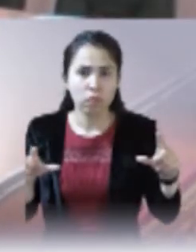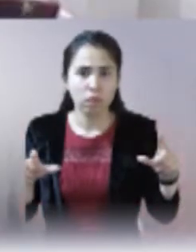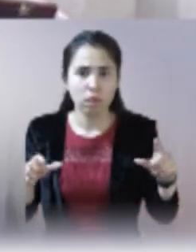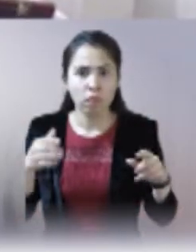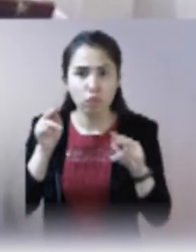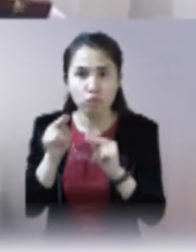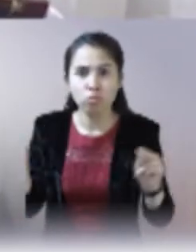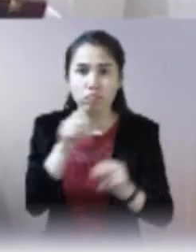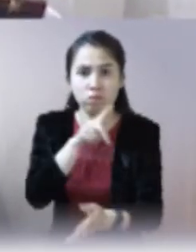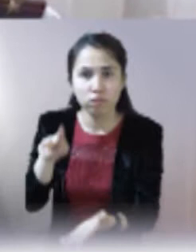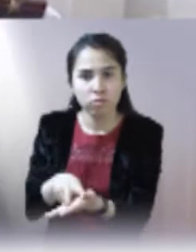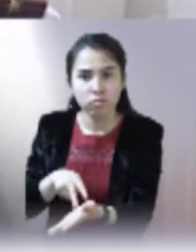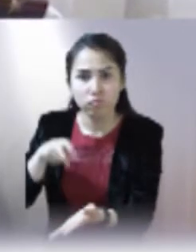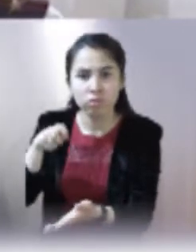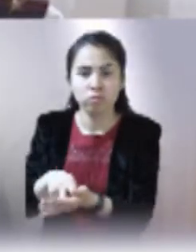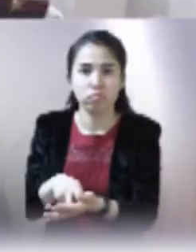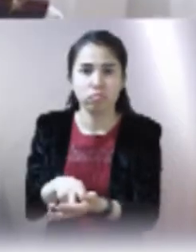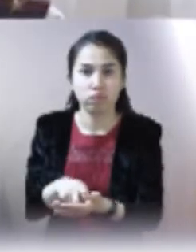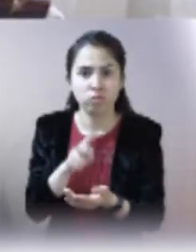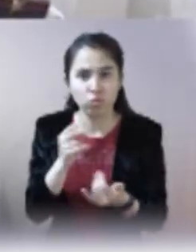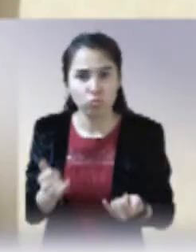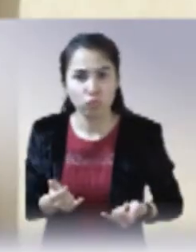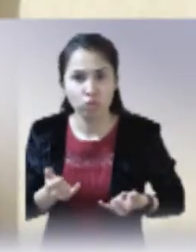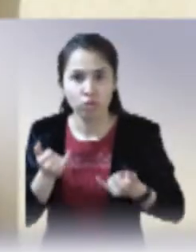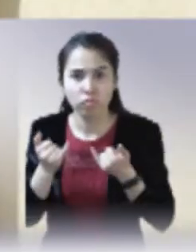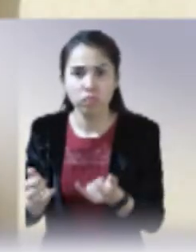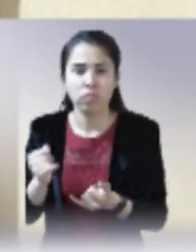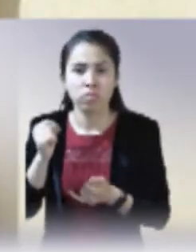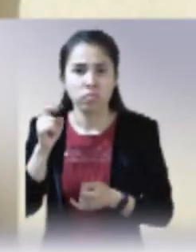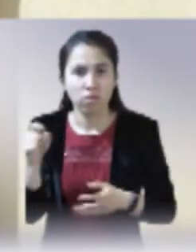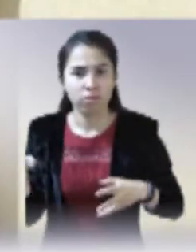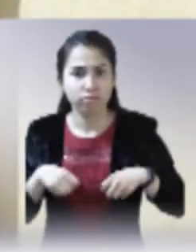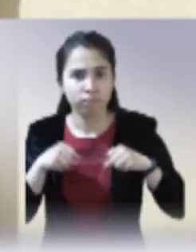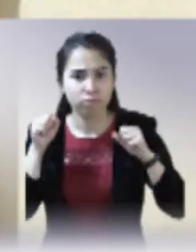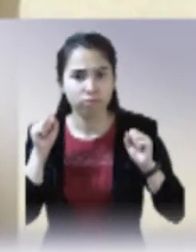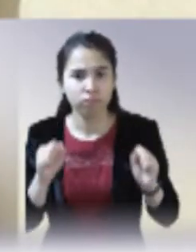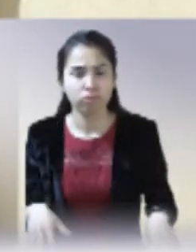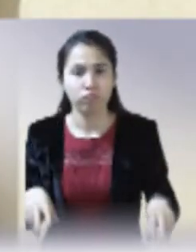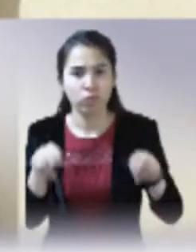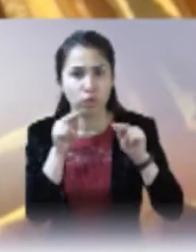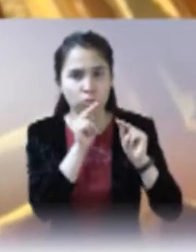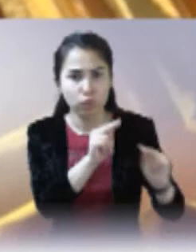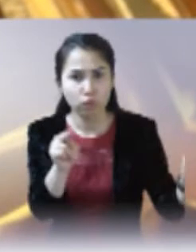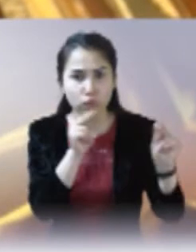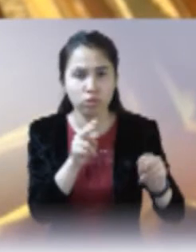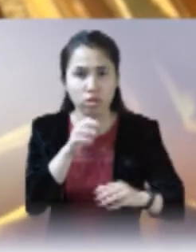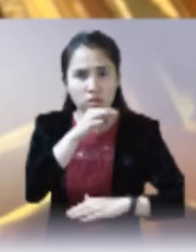регулирования природопользования были также допущены ошибки в размещении государственных символов. Срок размещения замены гербов на латинскую графику